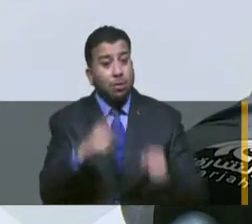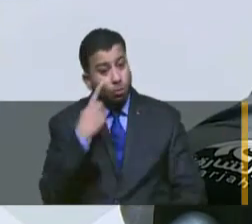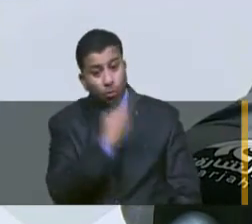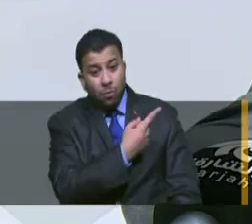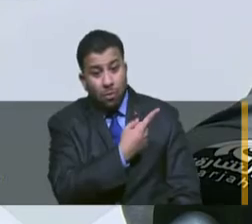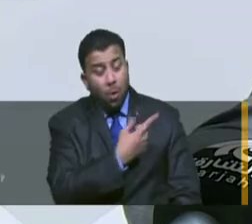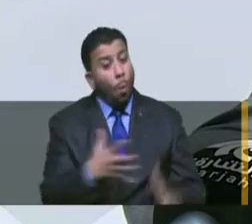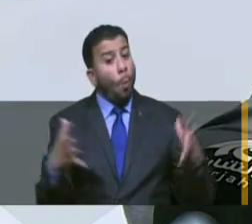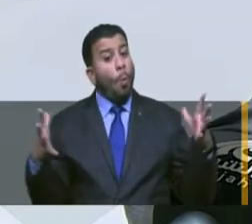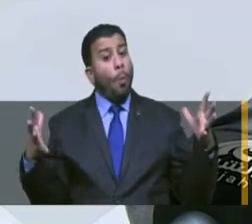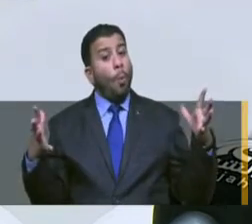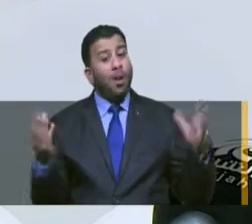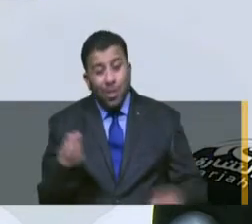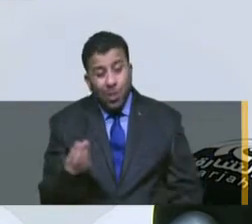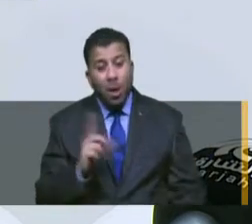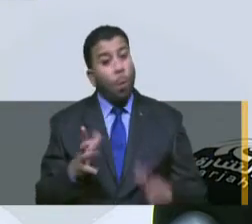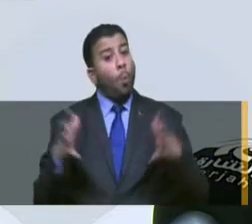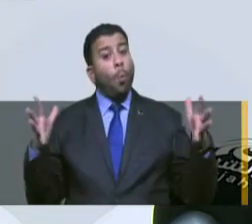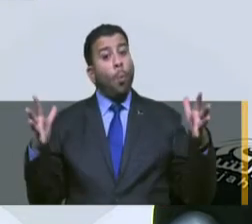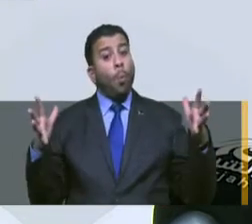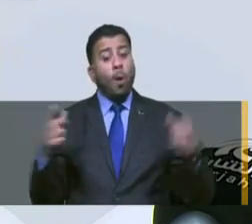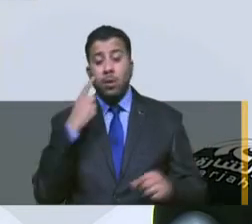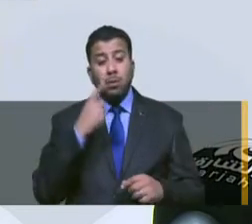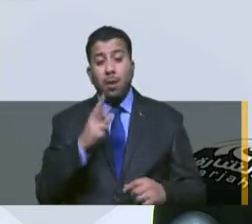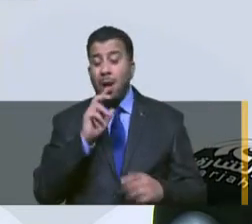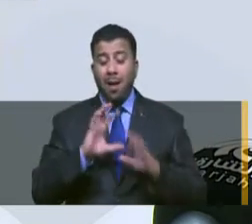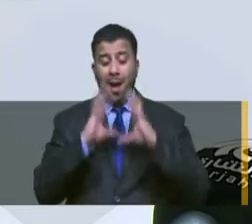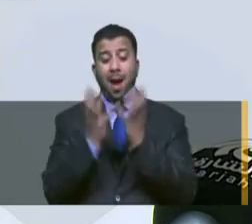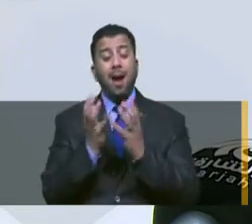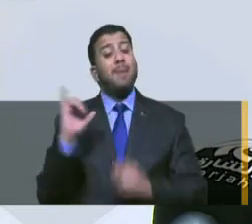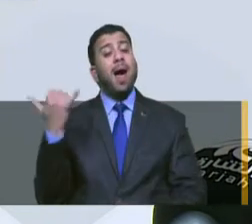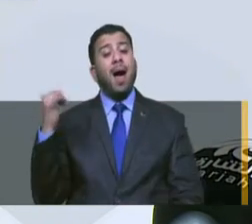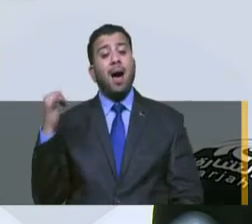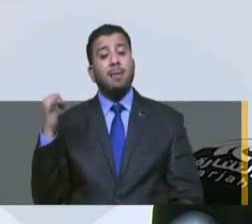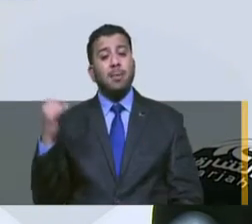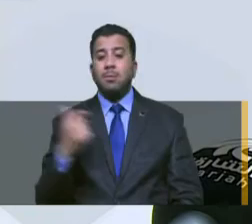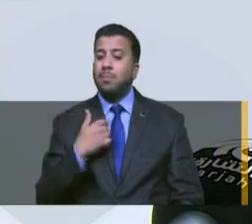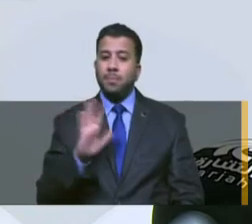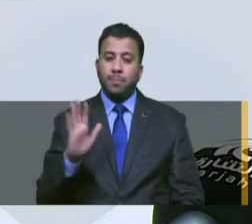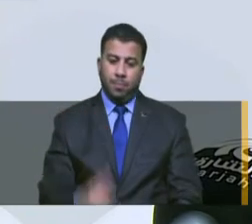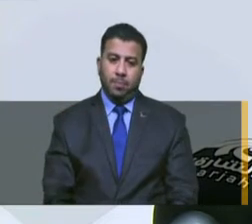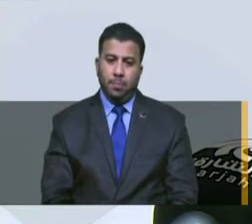شوي، اطلع بس من هذا العالم العربي ما تلاقي بعض.